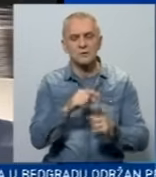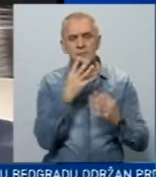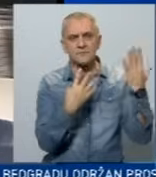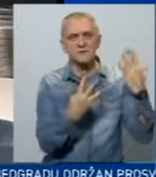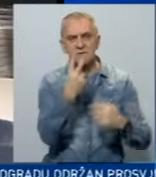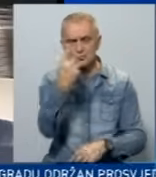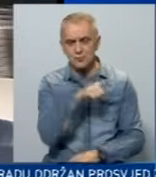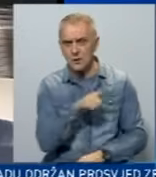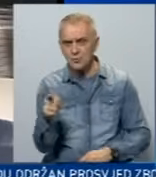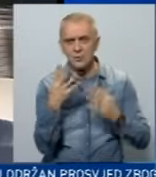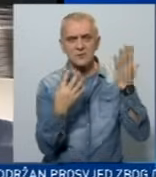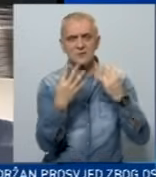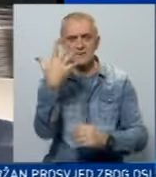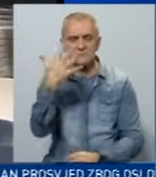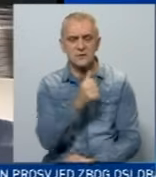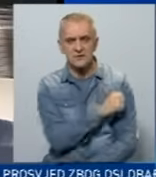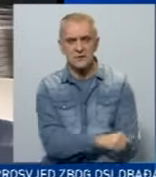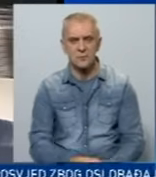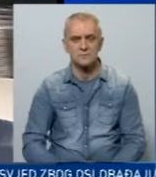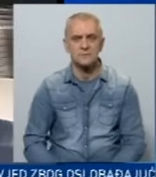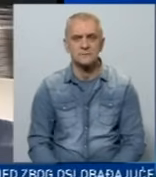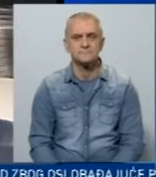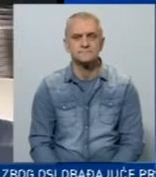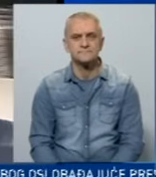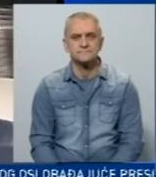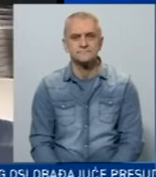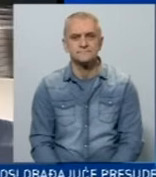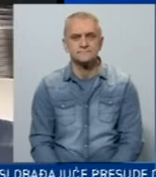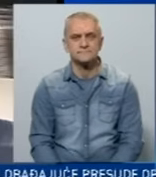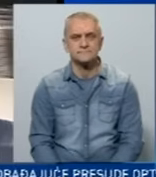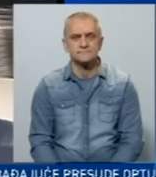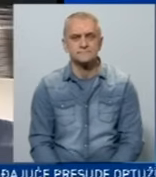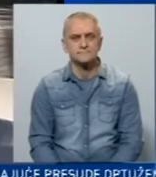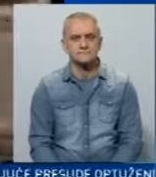od 1992. do 1995. godine.